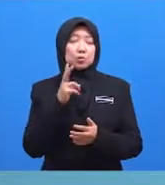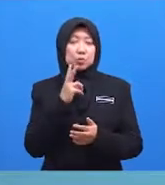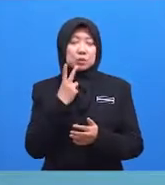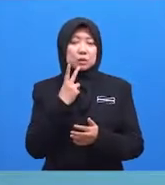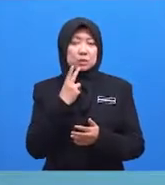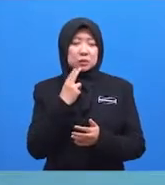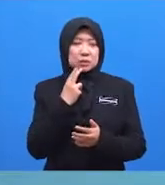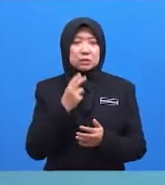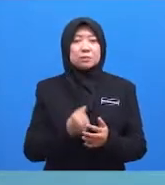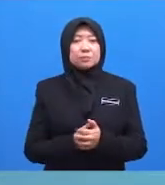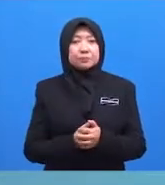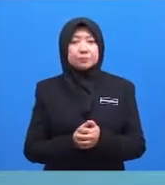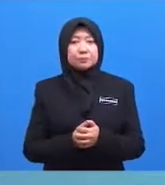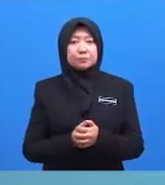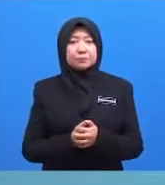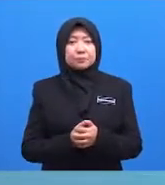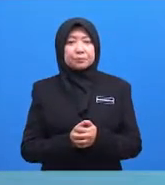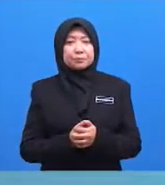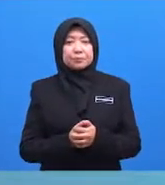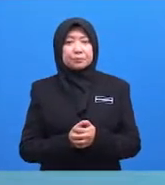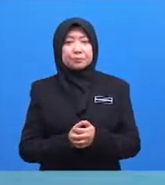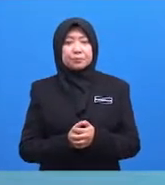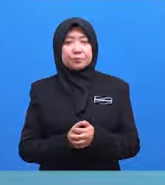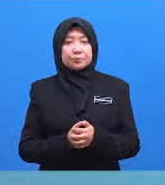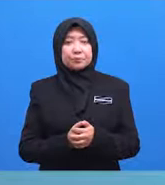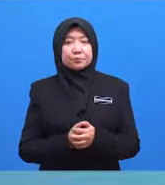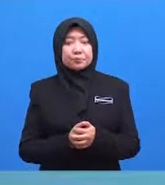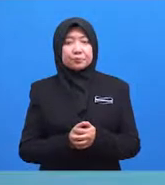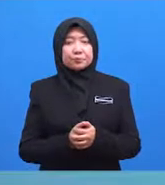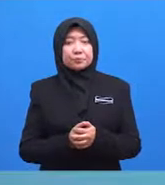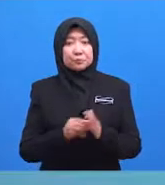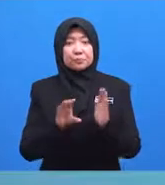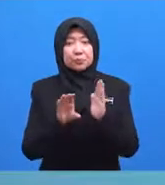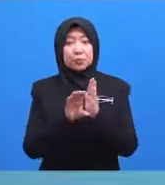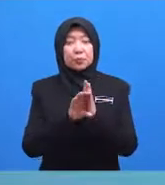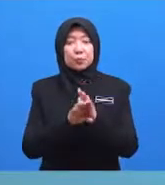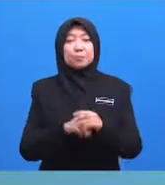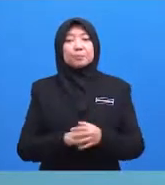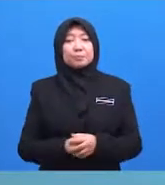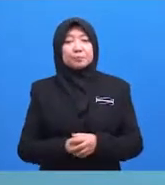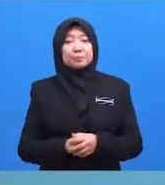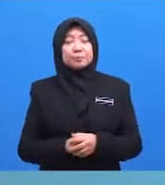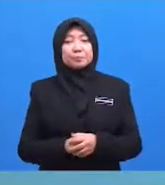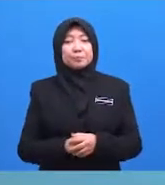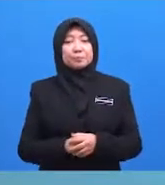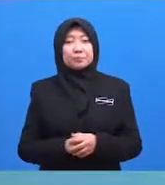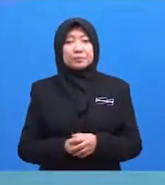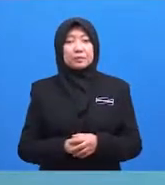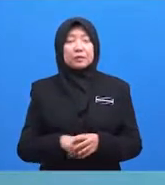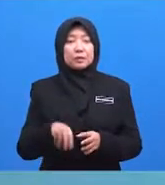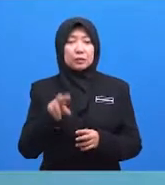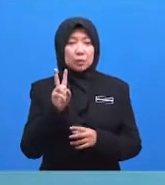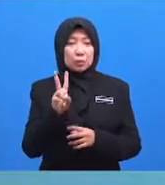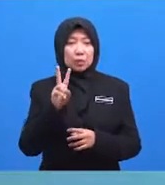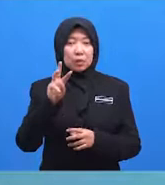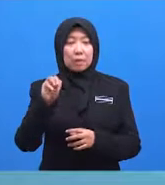cair. Contoh, vinaigrette atau French dressing salad. Yang kedua,